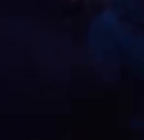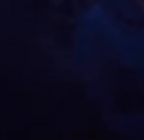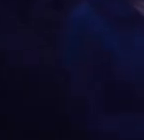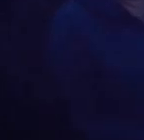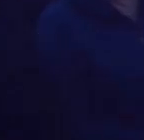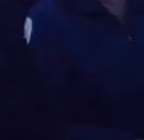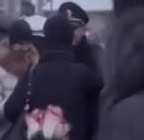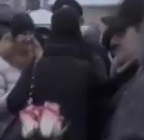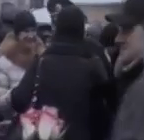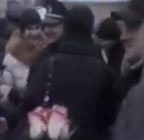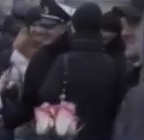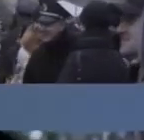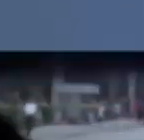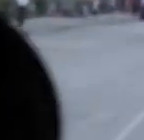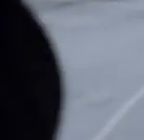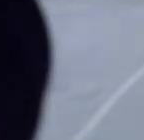Музика